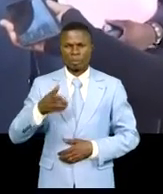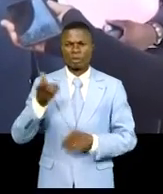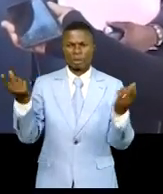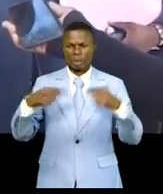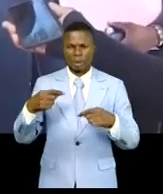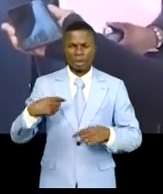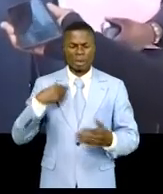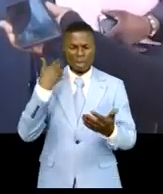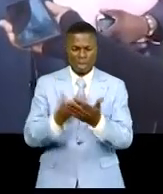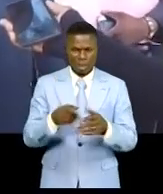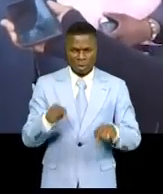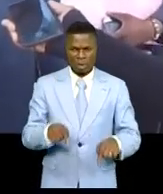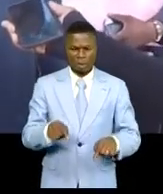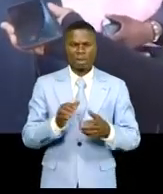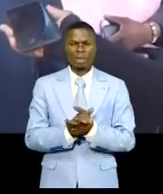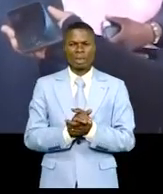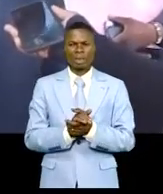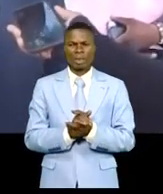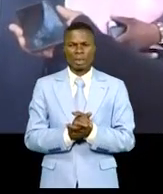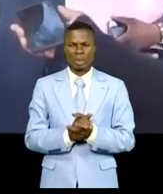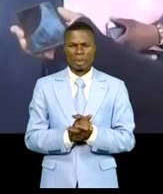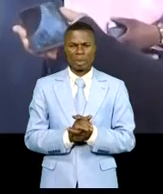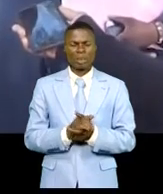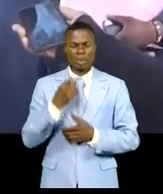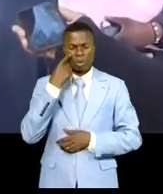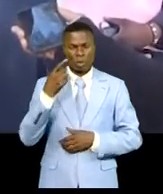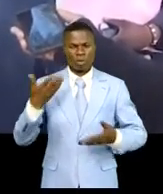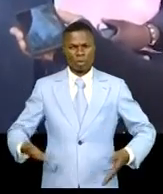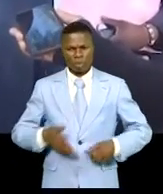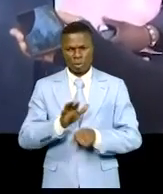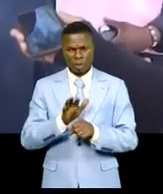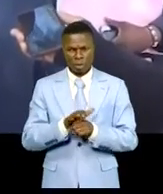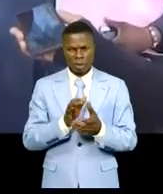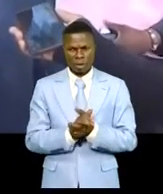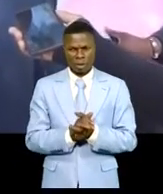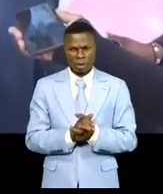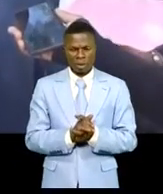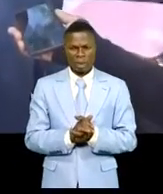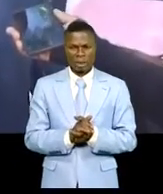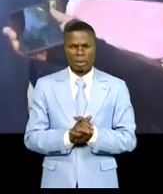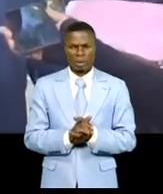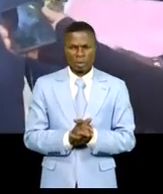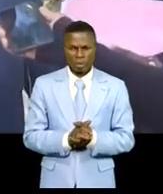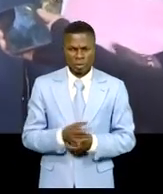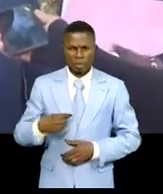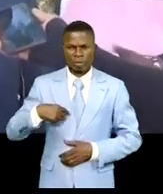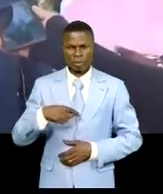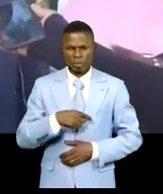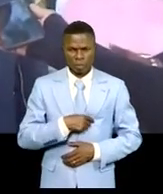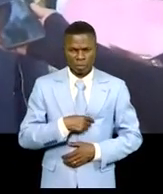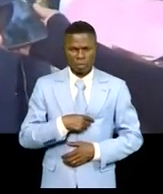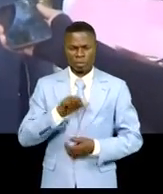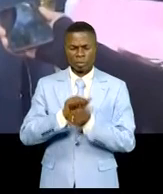qu'on est chez autrui, on voit le bien du village. Et puis l'Assemblée provinciale, c'est un